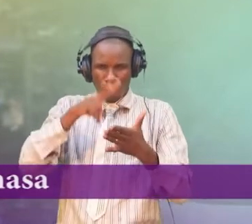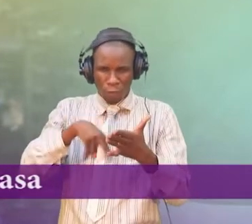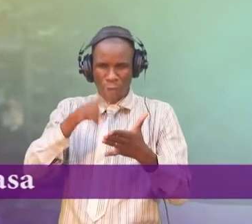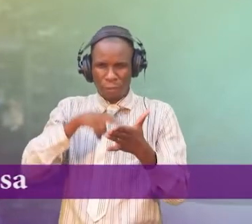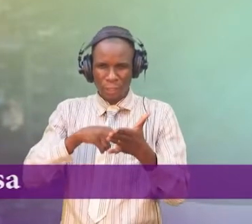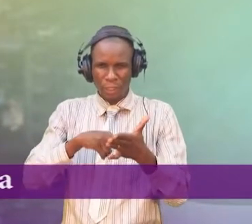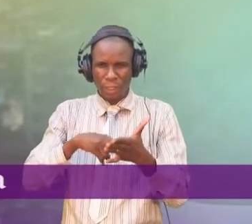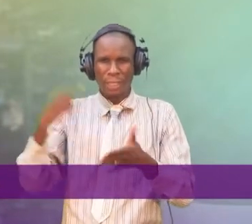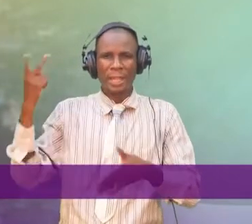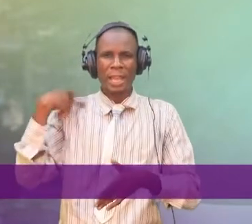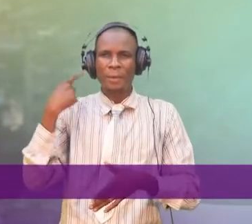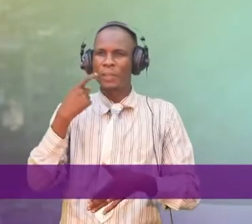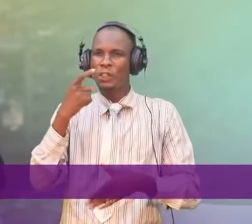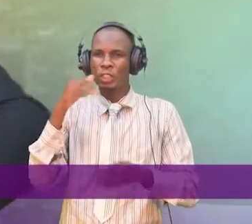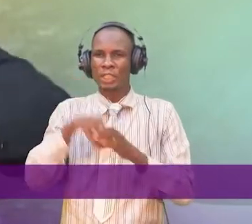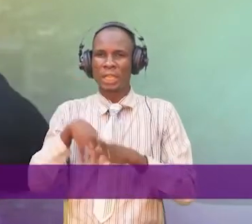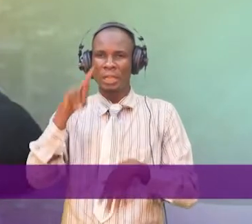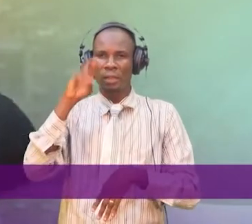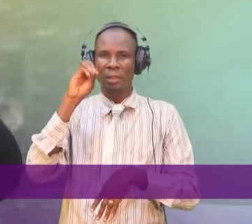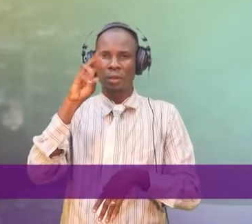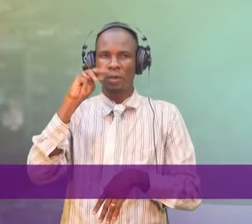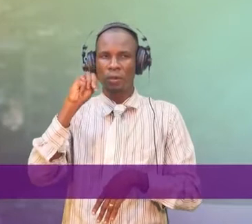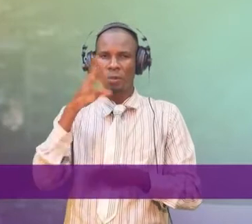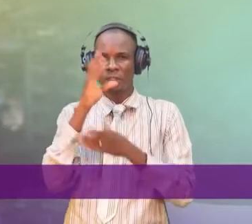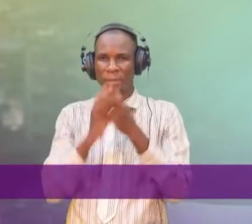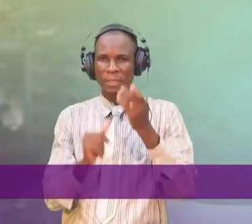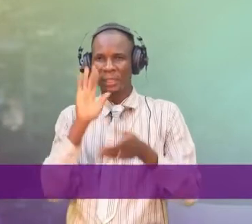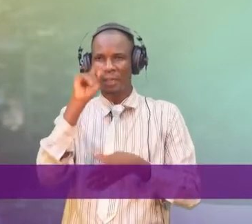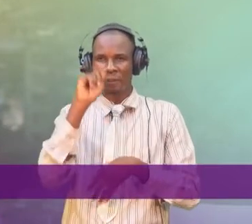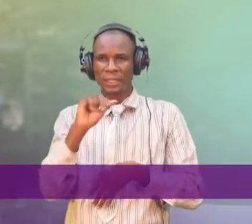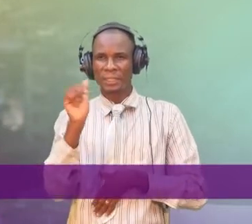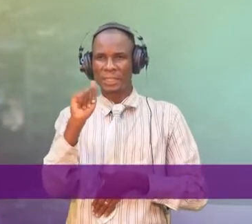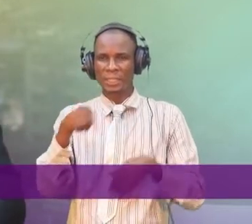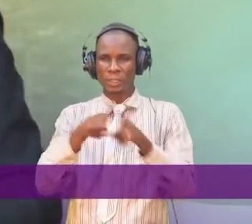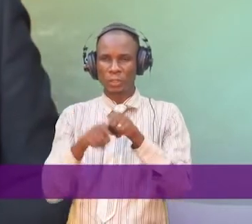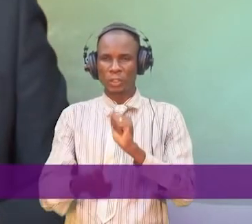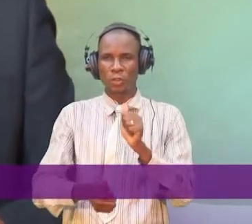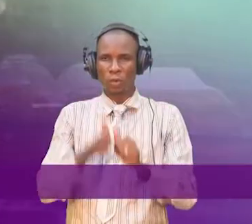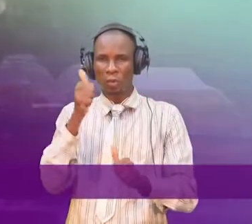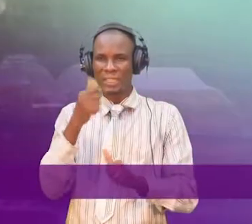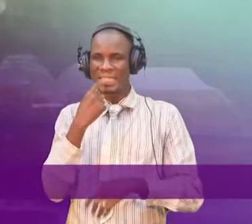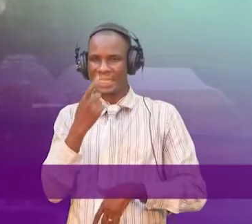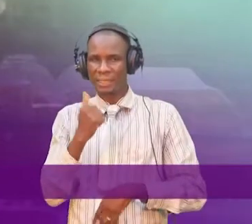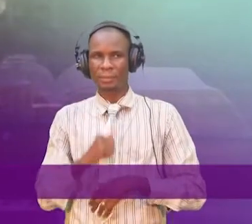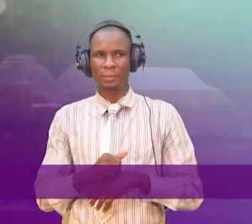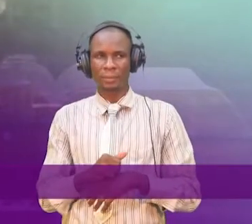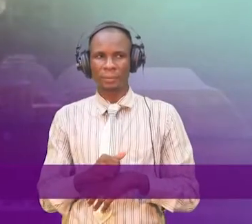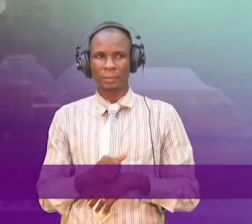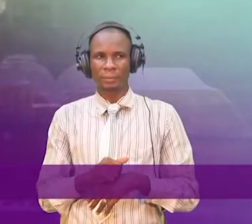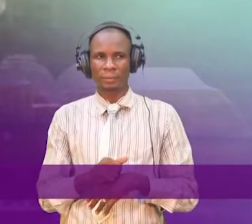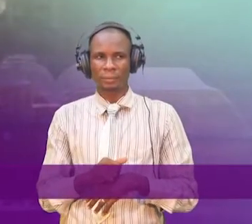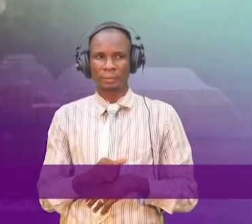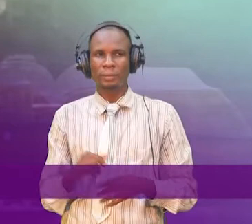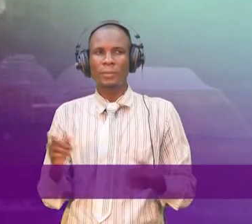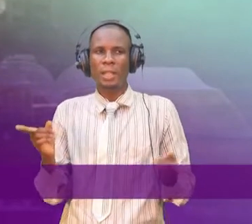Nzambe atie etambe ya liboso aye kokutana na biso ete biso toyeba na kozonga na boyokani na